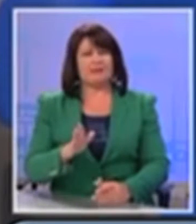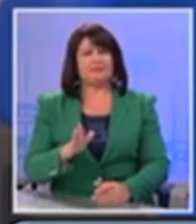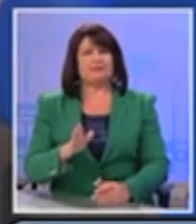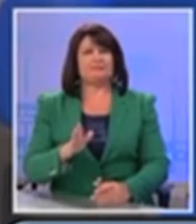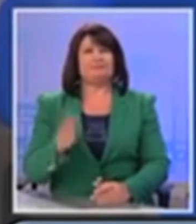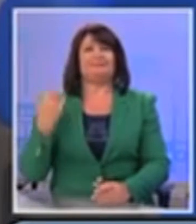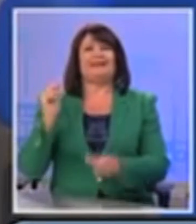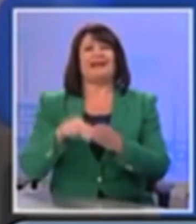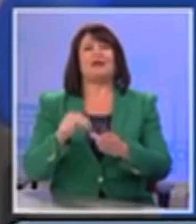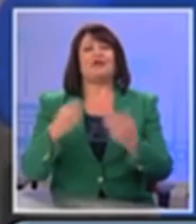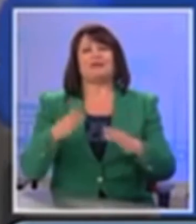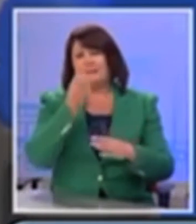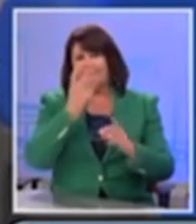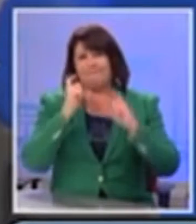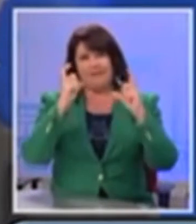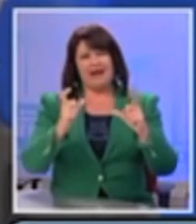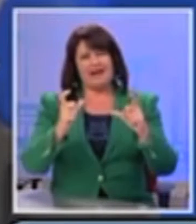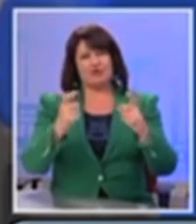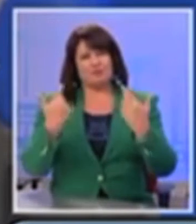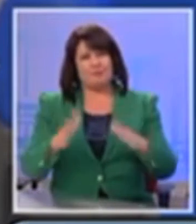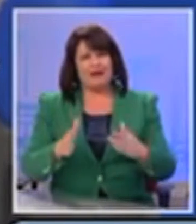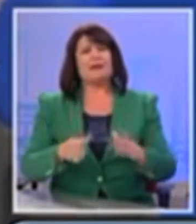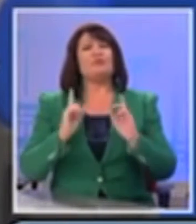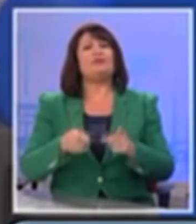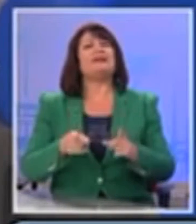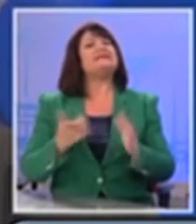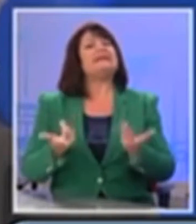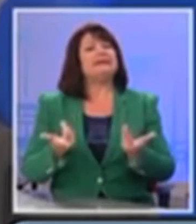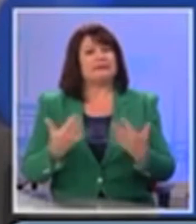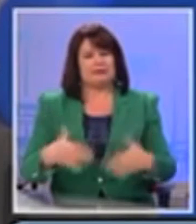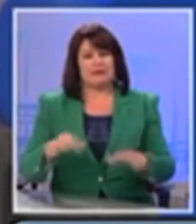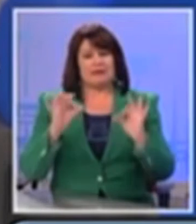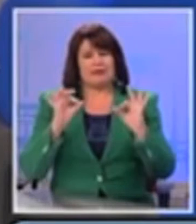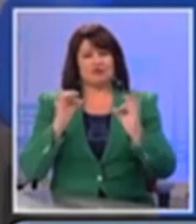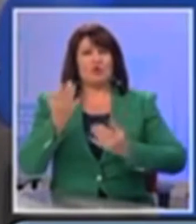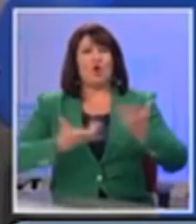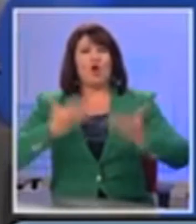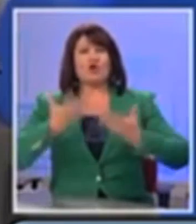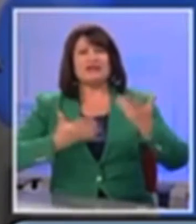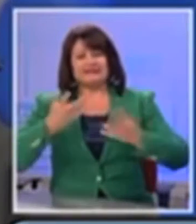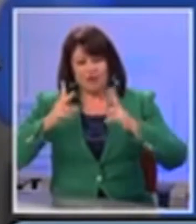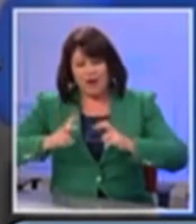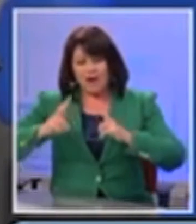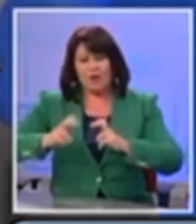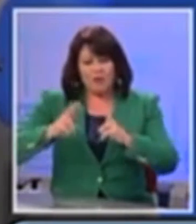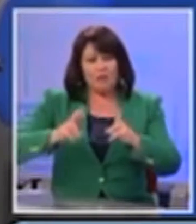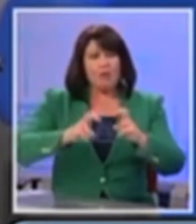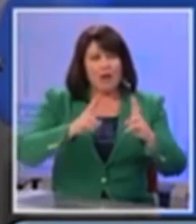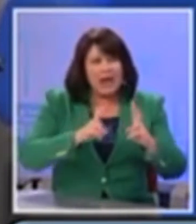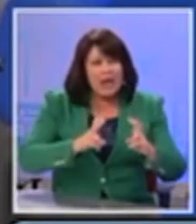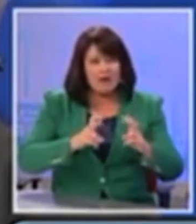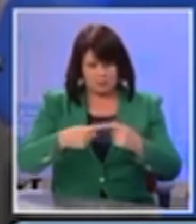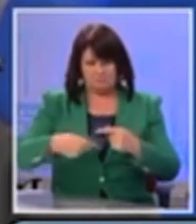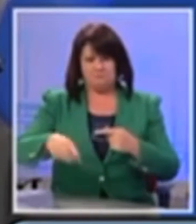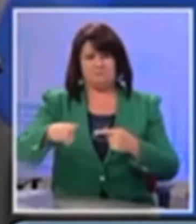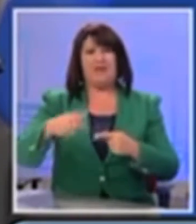processus d'audit des dettes réclamées à la municipalité. Et ces